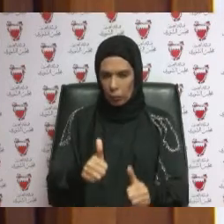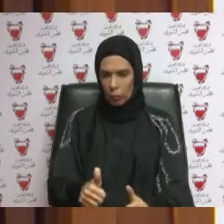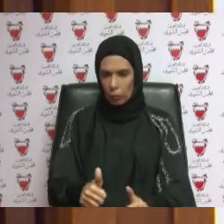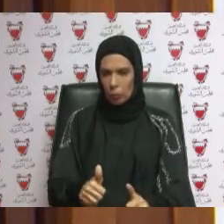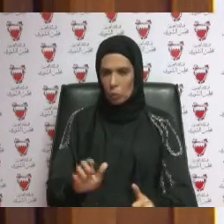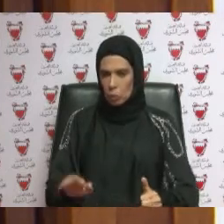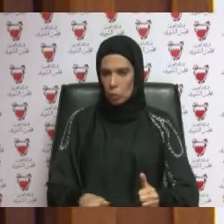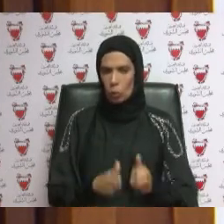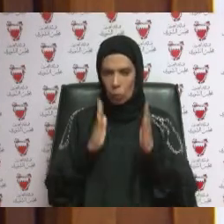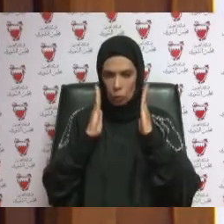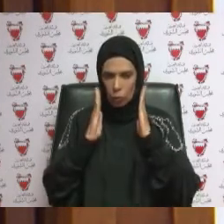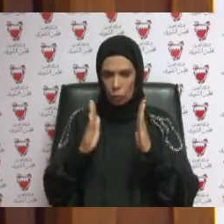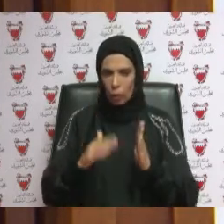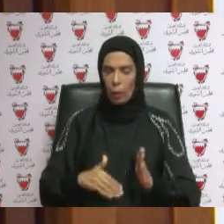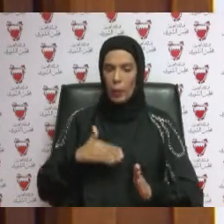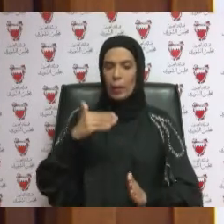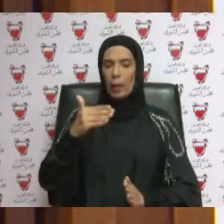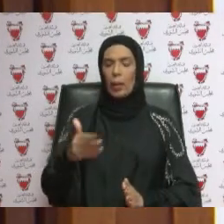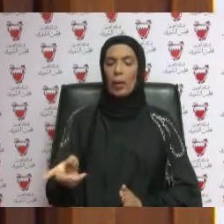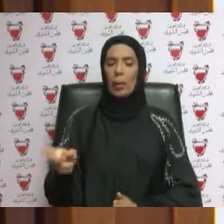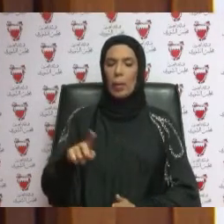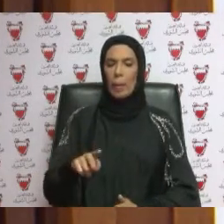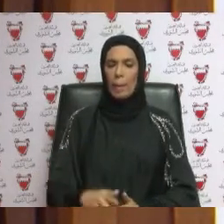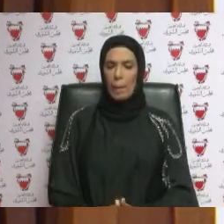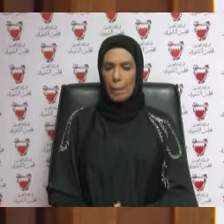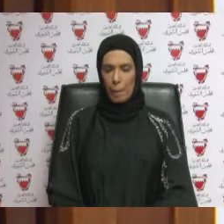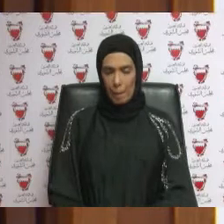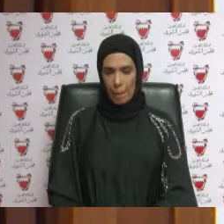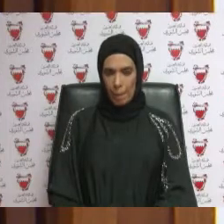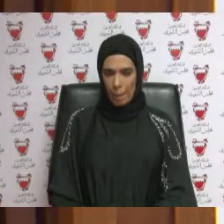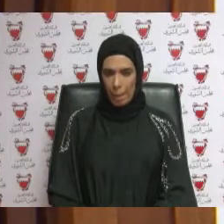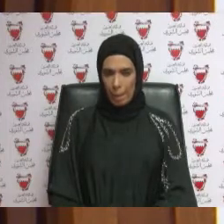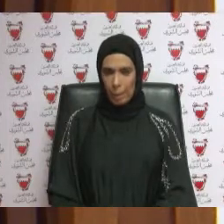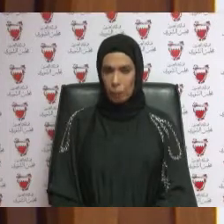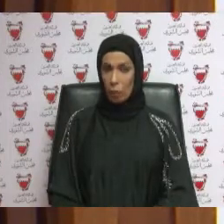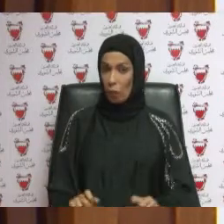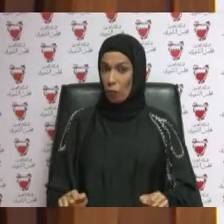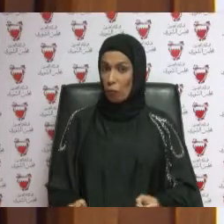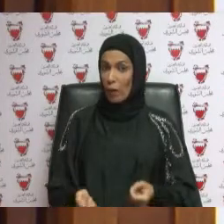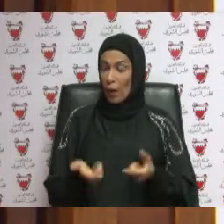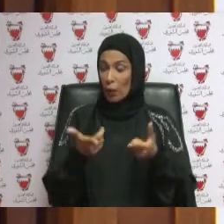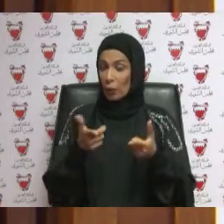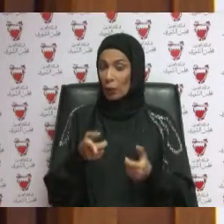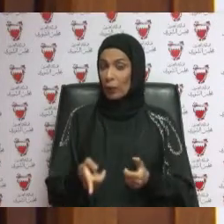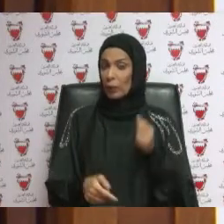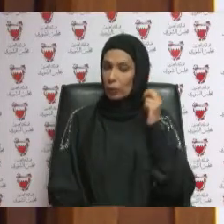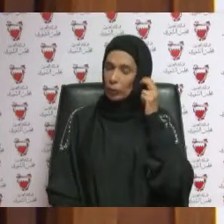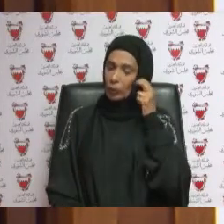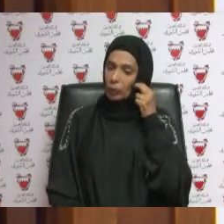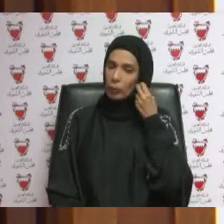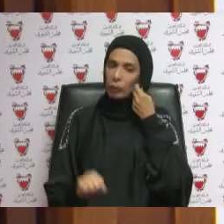ماذا يركز في المرحلة المقبلة. أكثر شيء أنا أفخر فيه أيضاً أنه تم ذكره، اللي هو